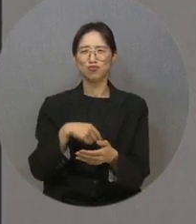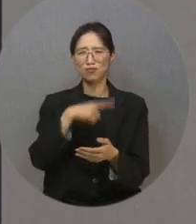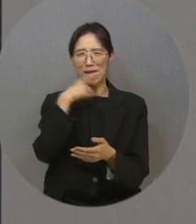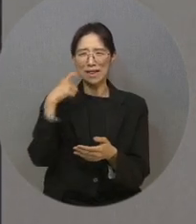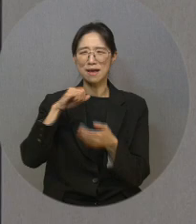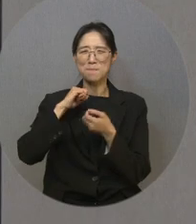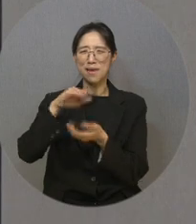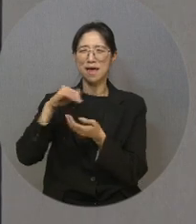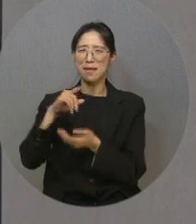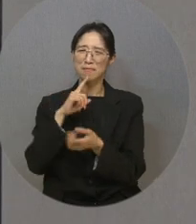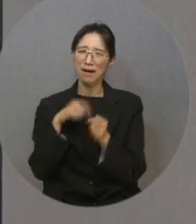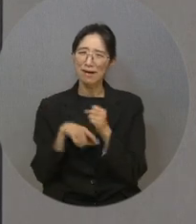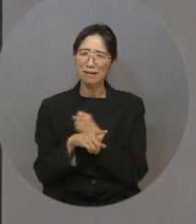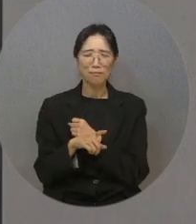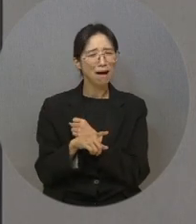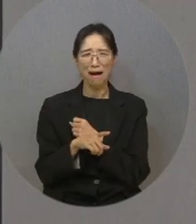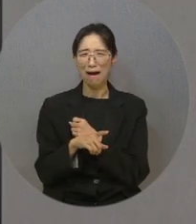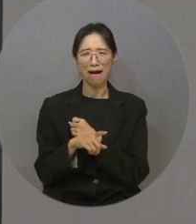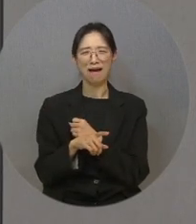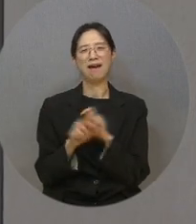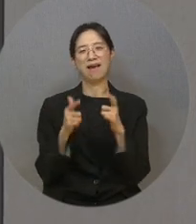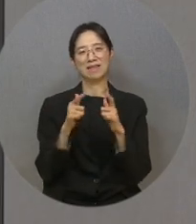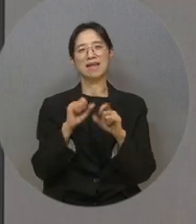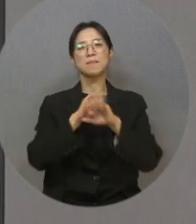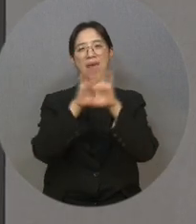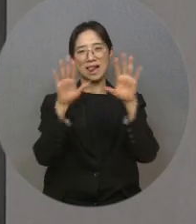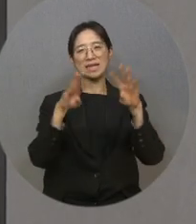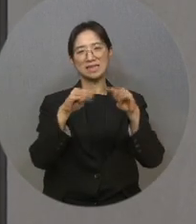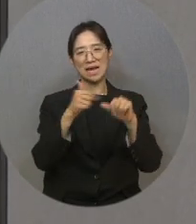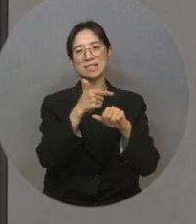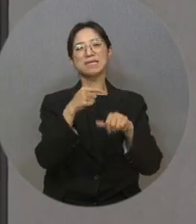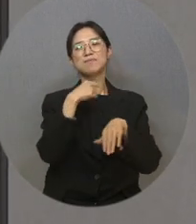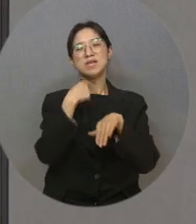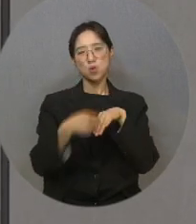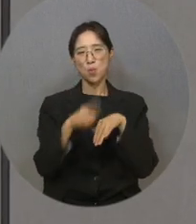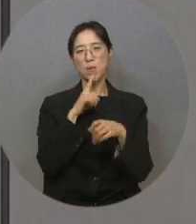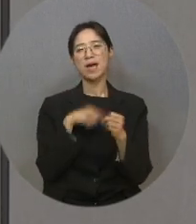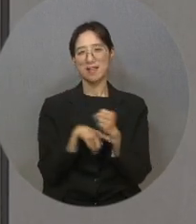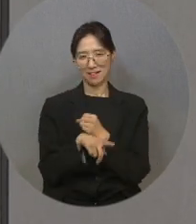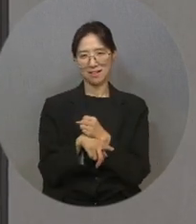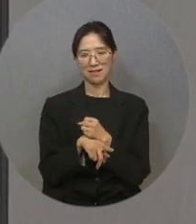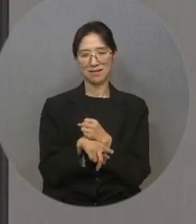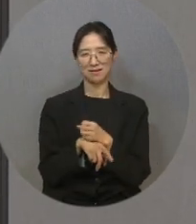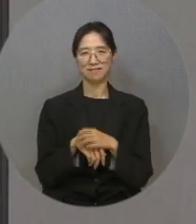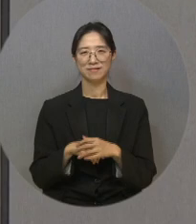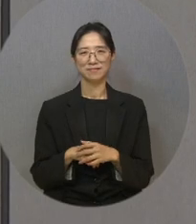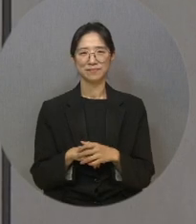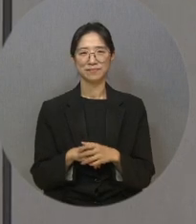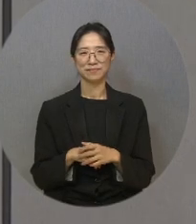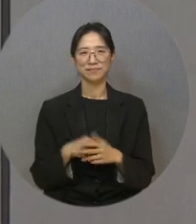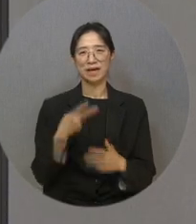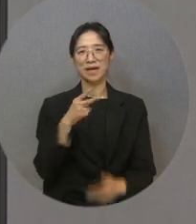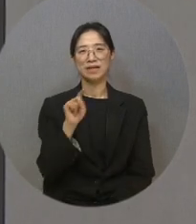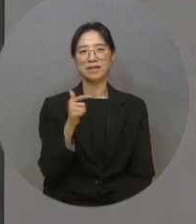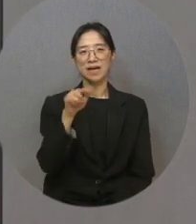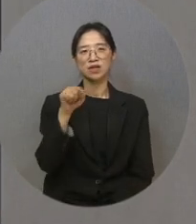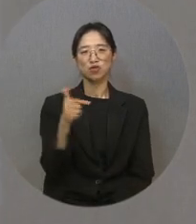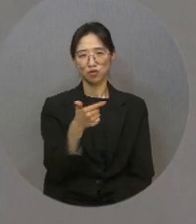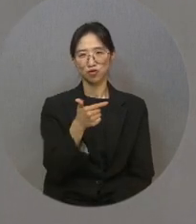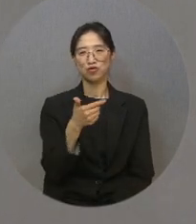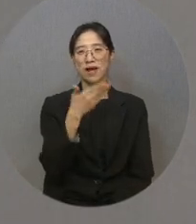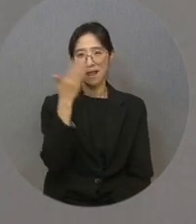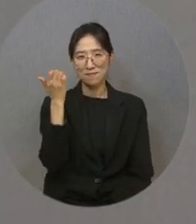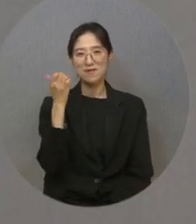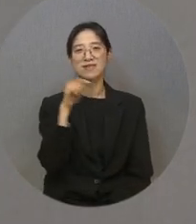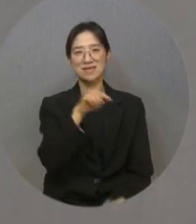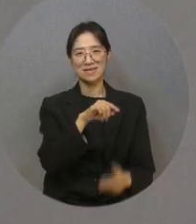민족이 돼버렸는데 사실은 밝은 땅의 큰 민족이라는 뜻입니다. 우리가 단군 할아버지가 그 후에